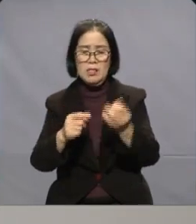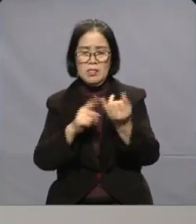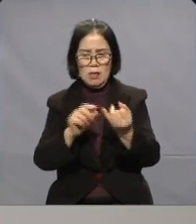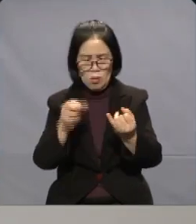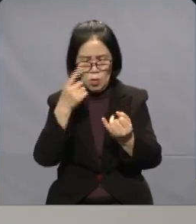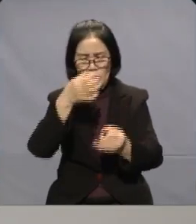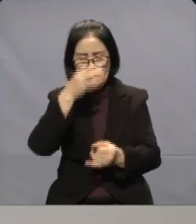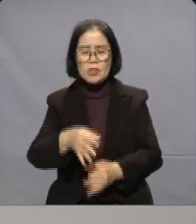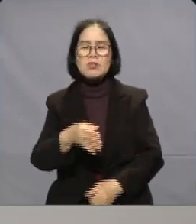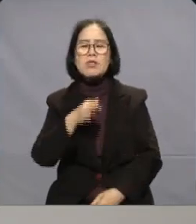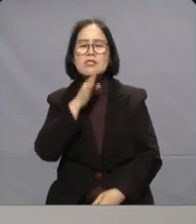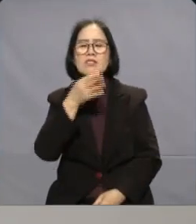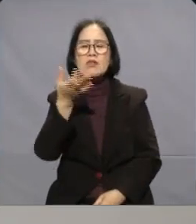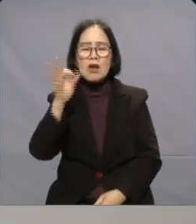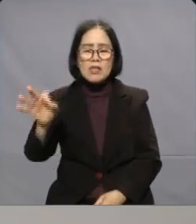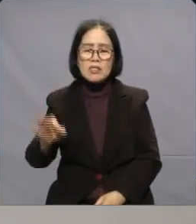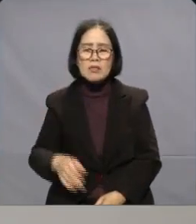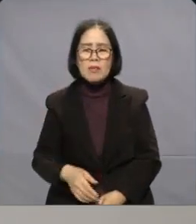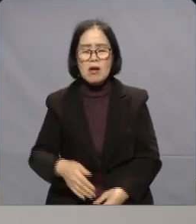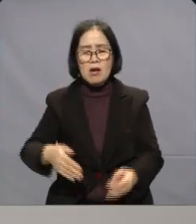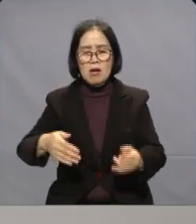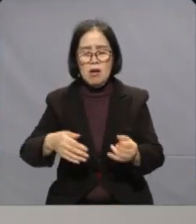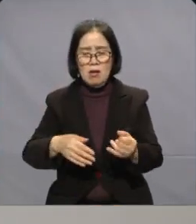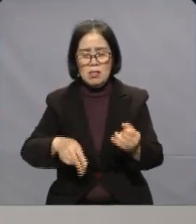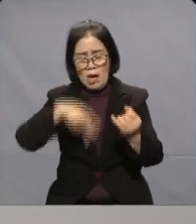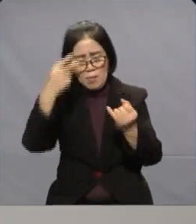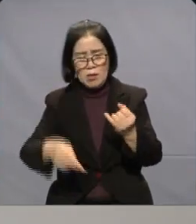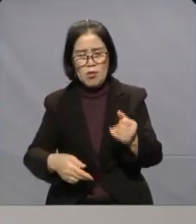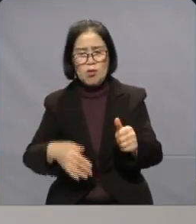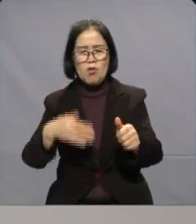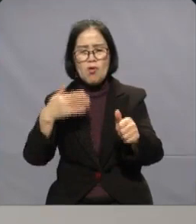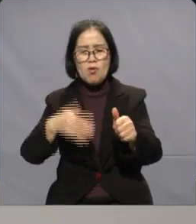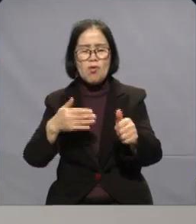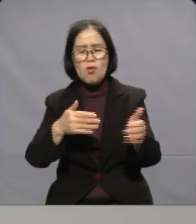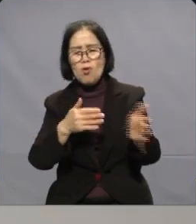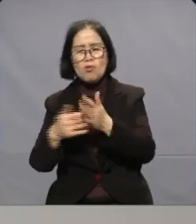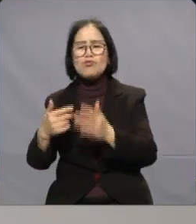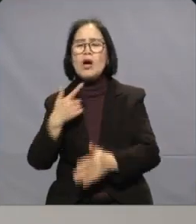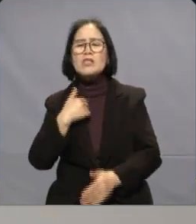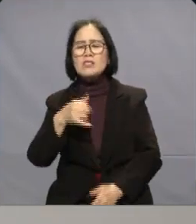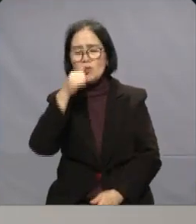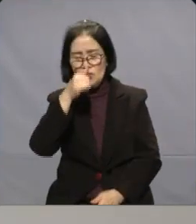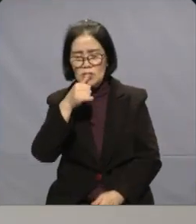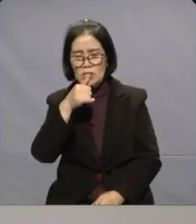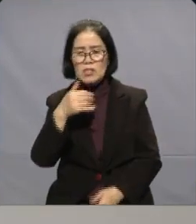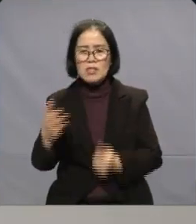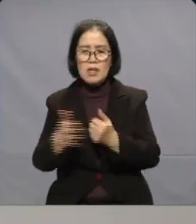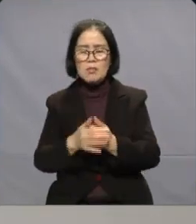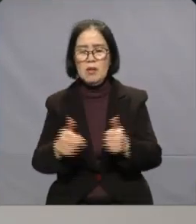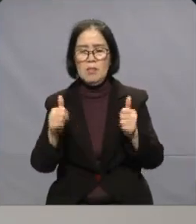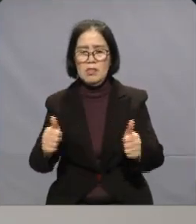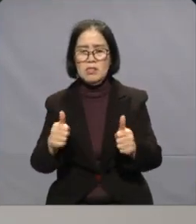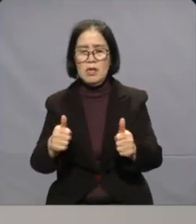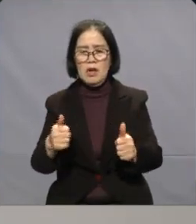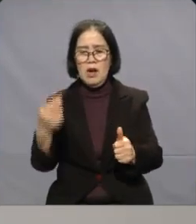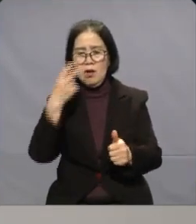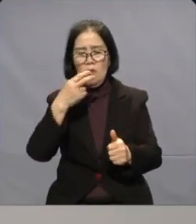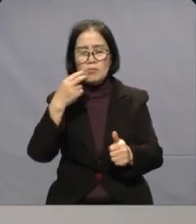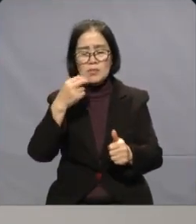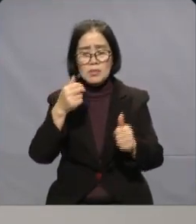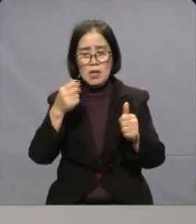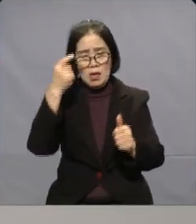건 인정하지만 다이빙 권유를 거절하기도 해 자유의지가 없었다고 보기 어렵다며 판사가 검사 측에